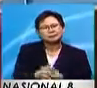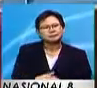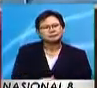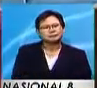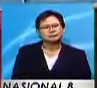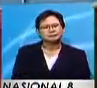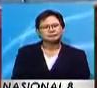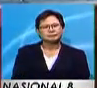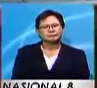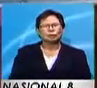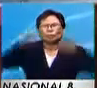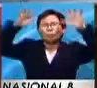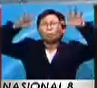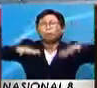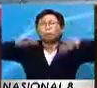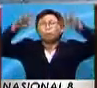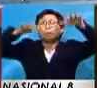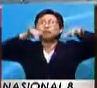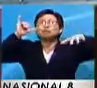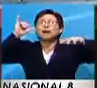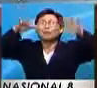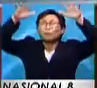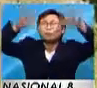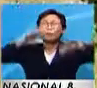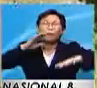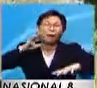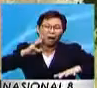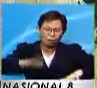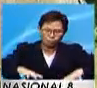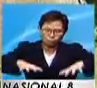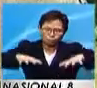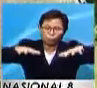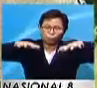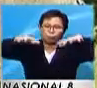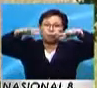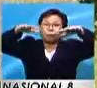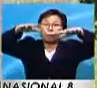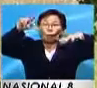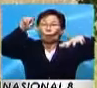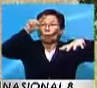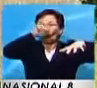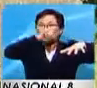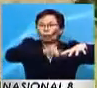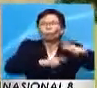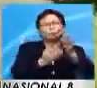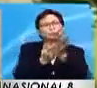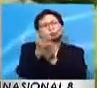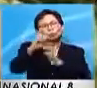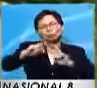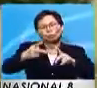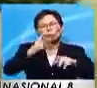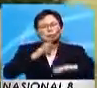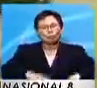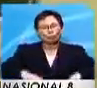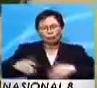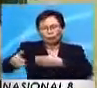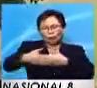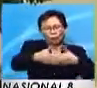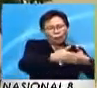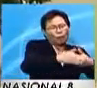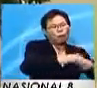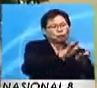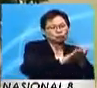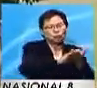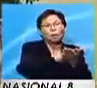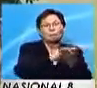kemungkinan hujan lebat Sejak malam semalam menyebabkan paras air sungai Bukit Pinang meningkat dengan mendadak sekaligus menyebabkan kawasan berdekatan termasuk